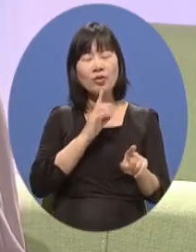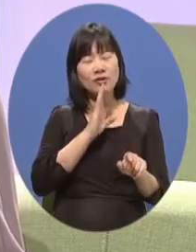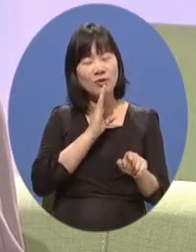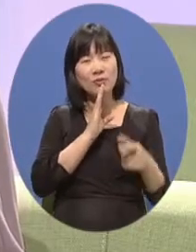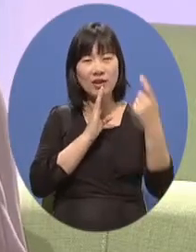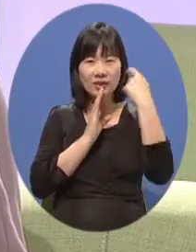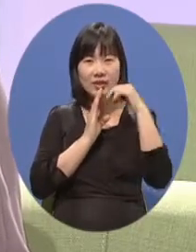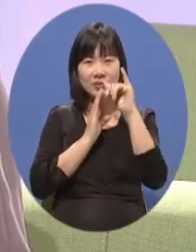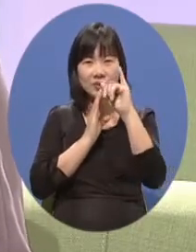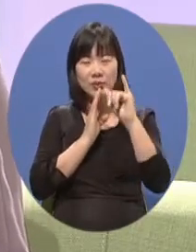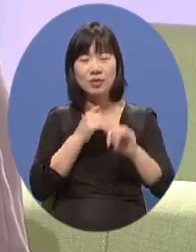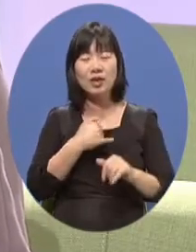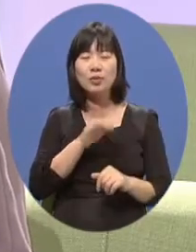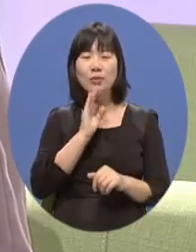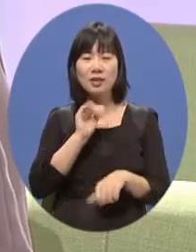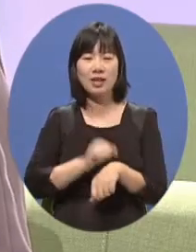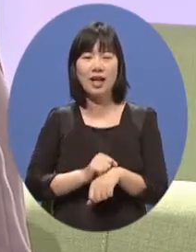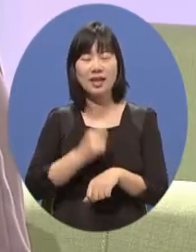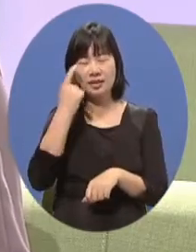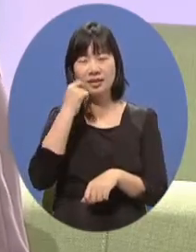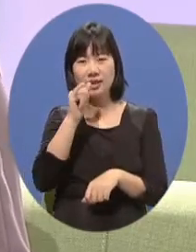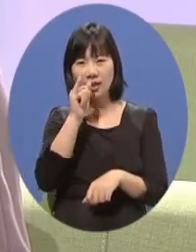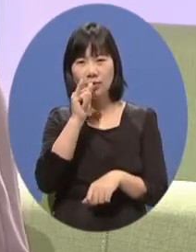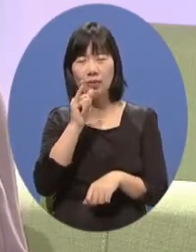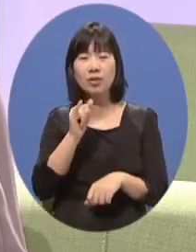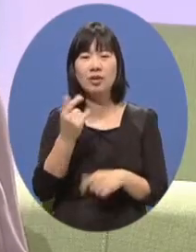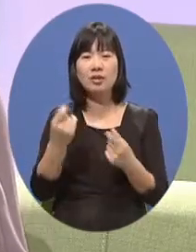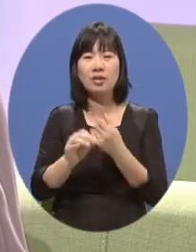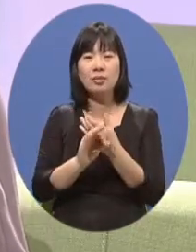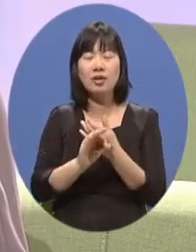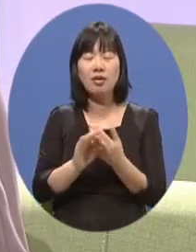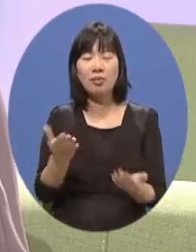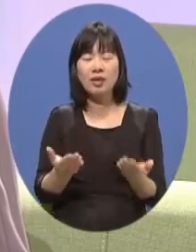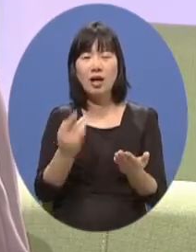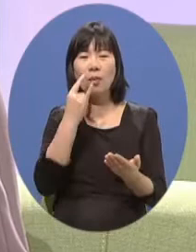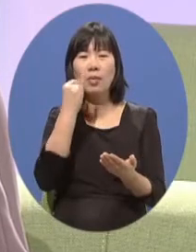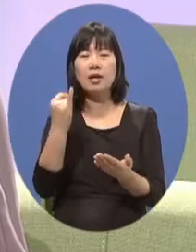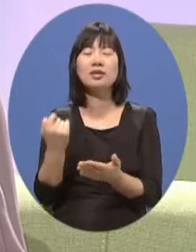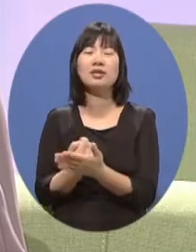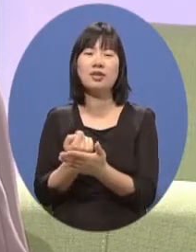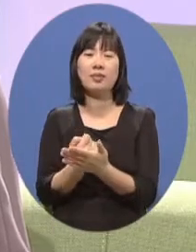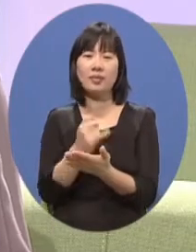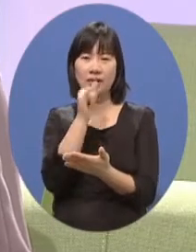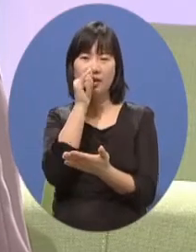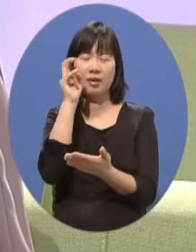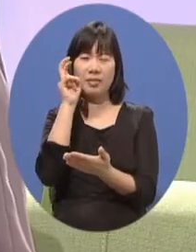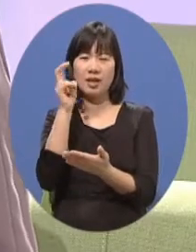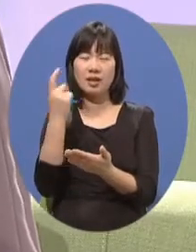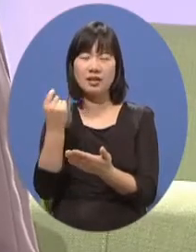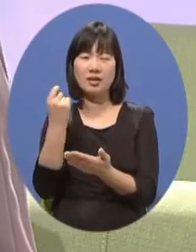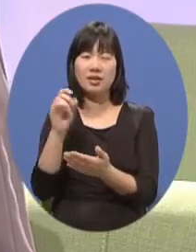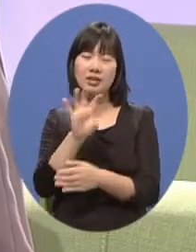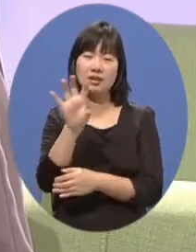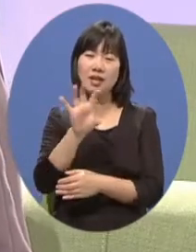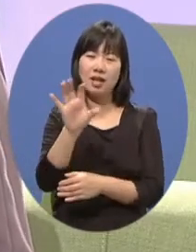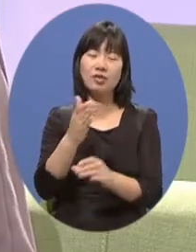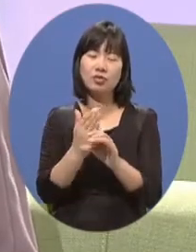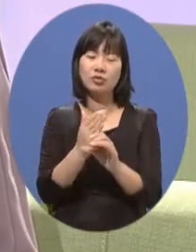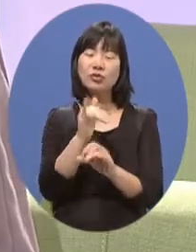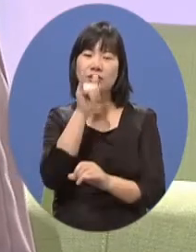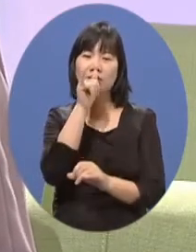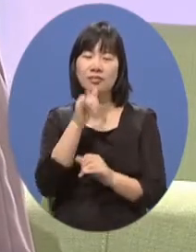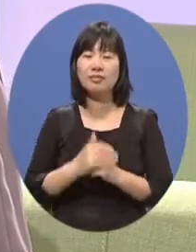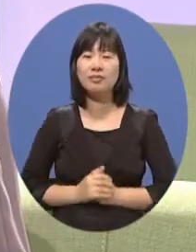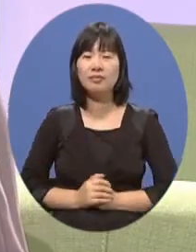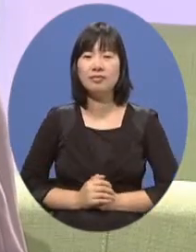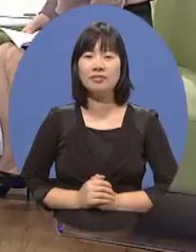것 같고 내가 정말 잘한 것 같이 느껴지고 그러면 이제 상대적으로 어머니 좀 서운해지실 수 있고 이제 이런 사이클이 돌고 있는 것 같은데 글쎄